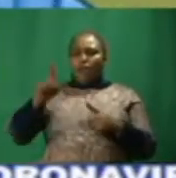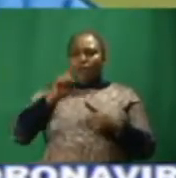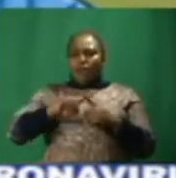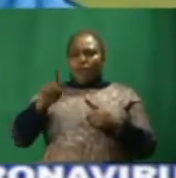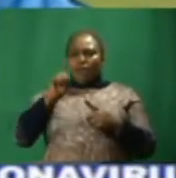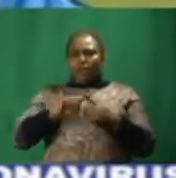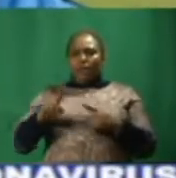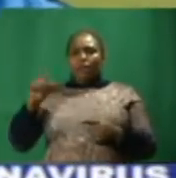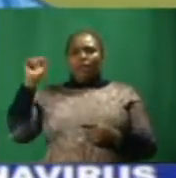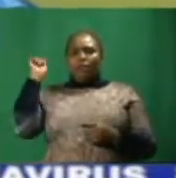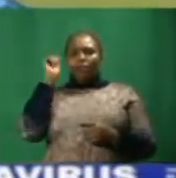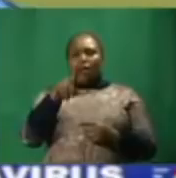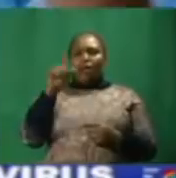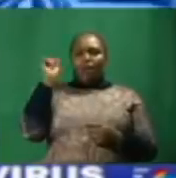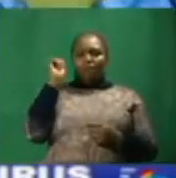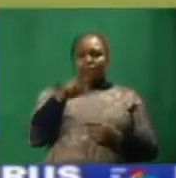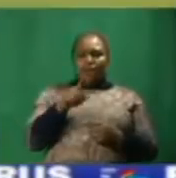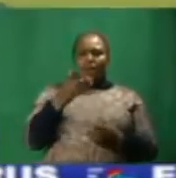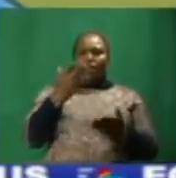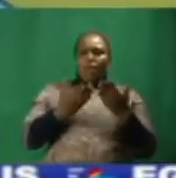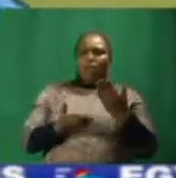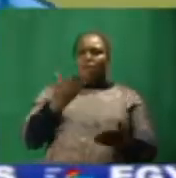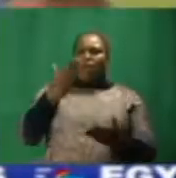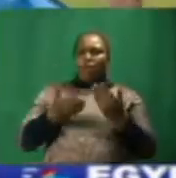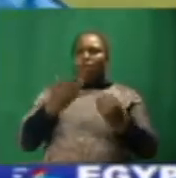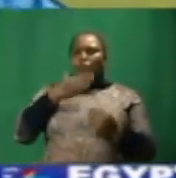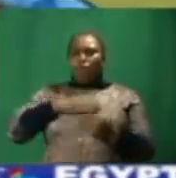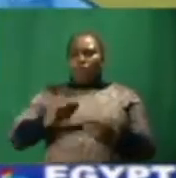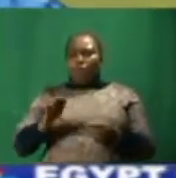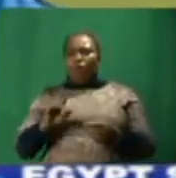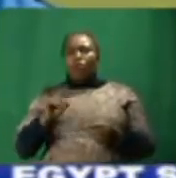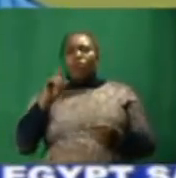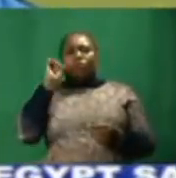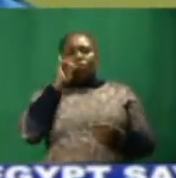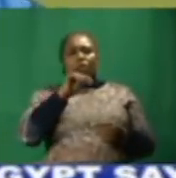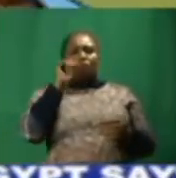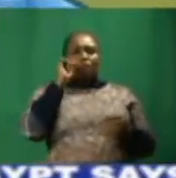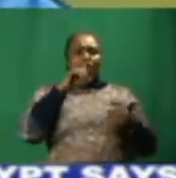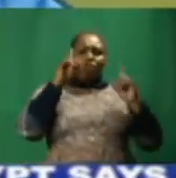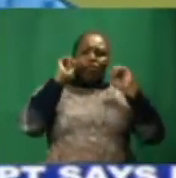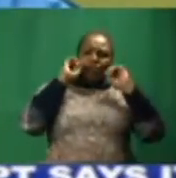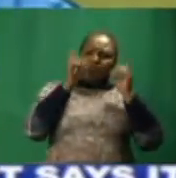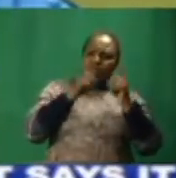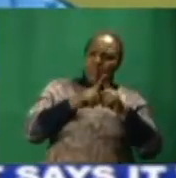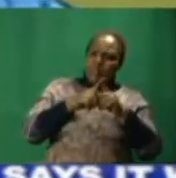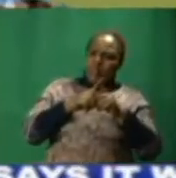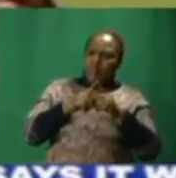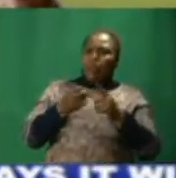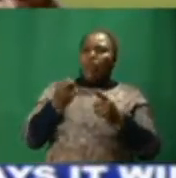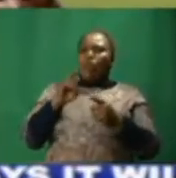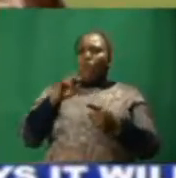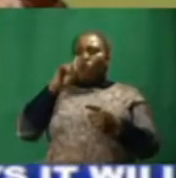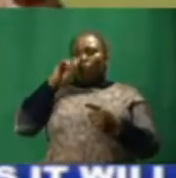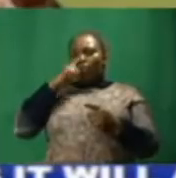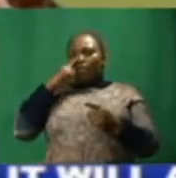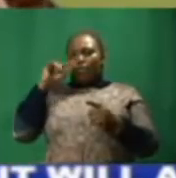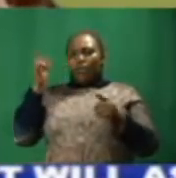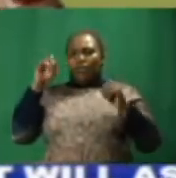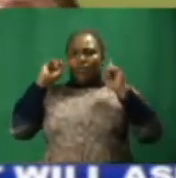lona uphokophela kuya e-UNESCO noma ke limgogo intabe solo ala kangwana sustainable le team.